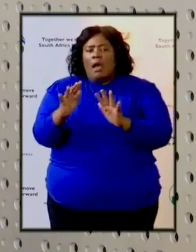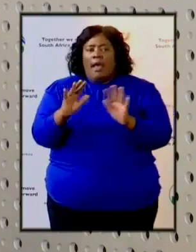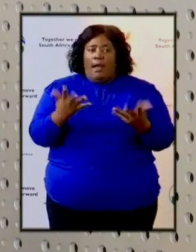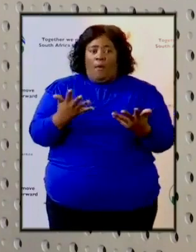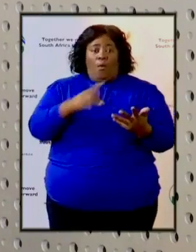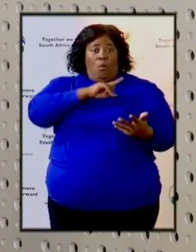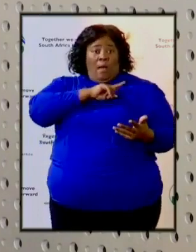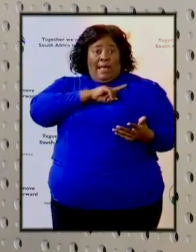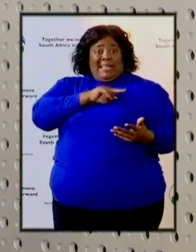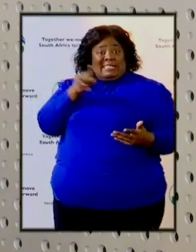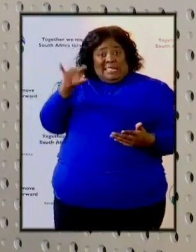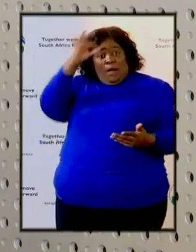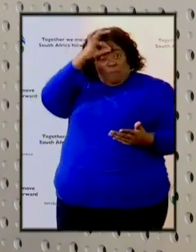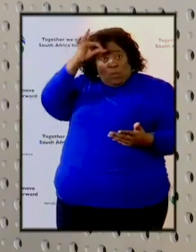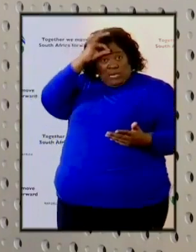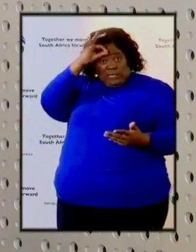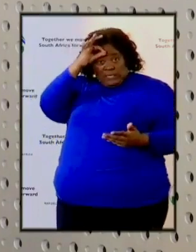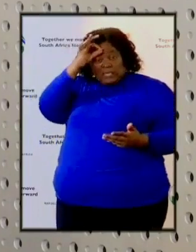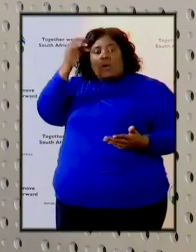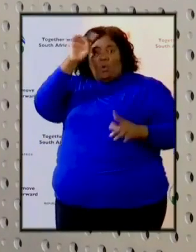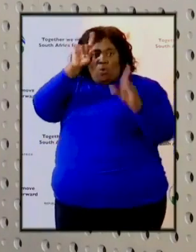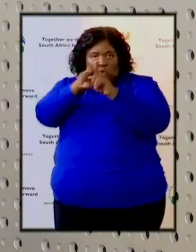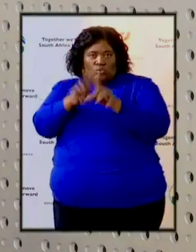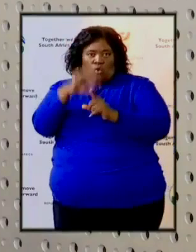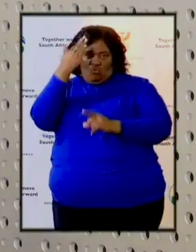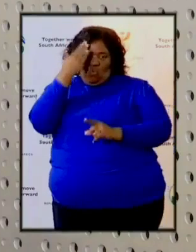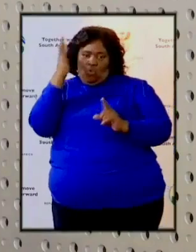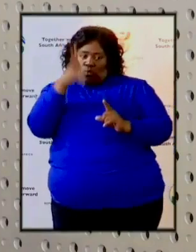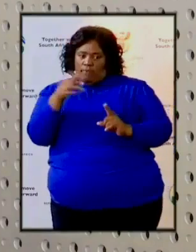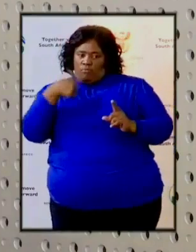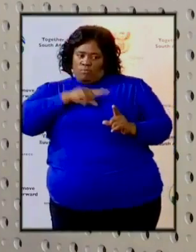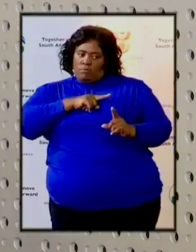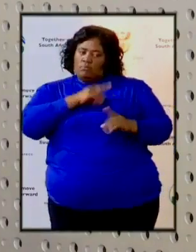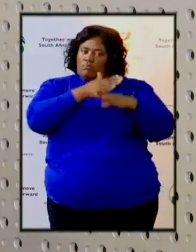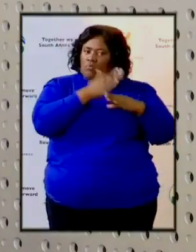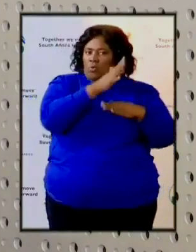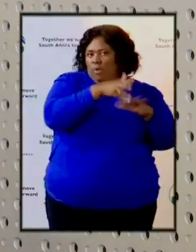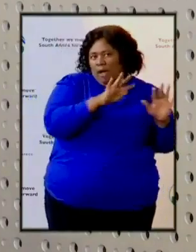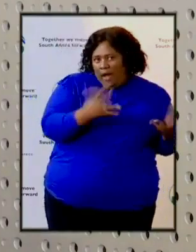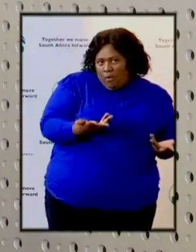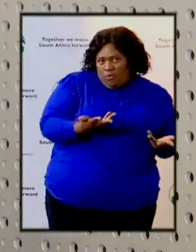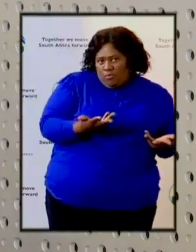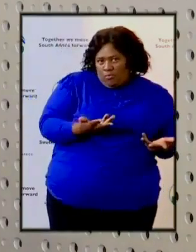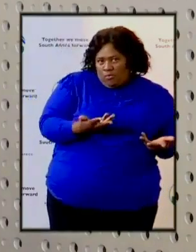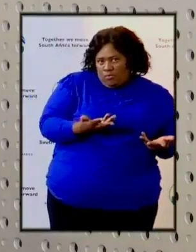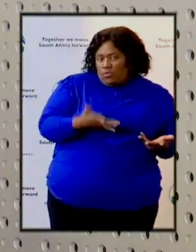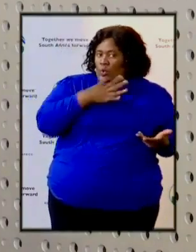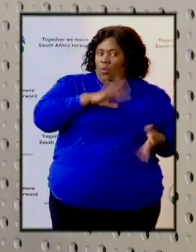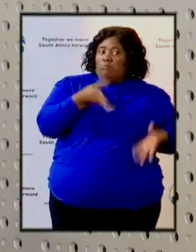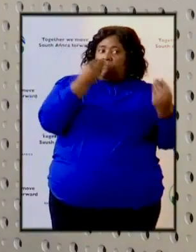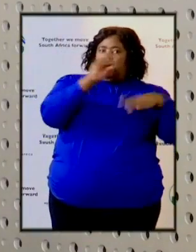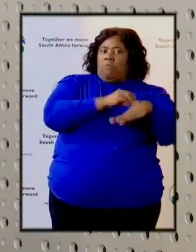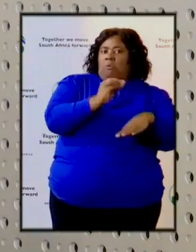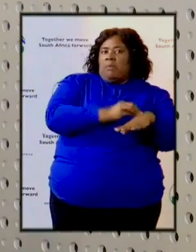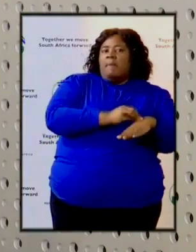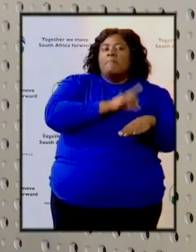abakasidlodlo abaphethwe ngumnumzane uNdosi nabo bazi ukuthi sizosebenza kanjani singazitholi nje sesisenkingeni